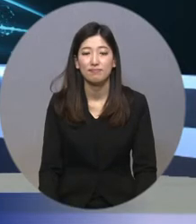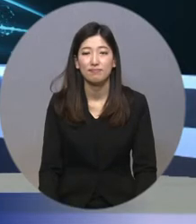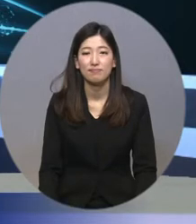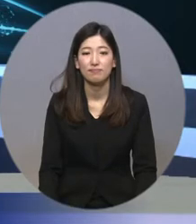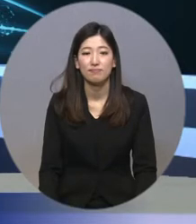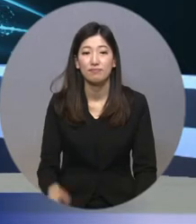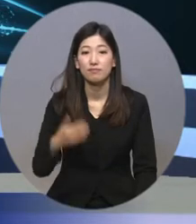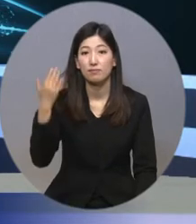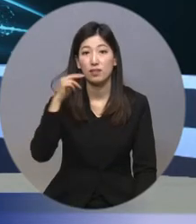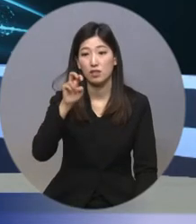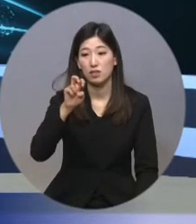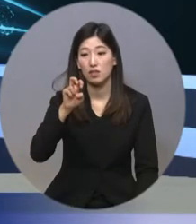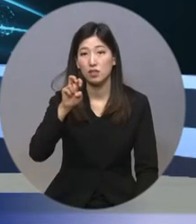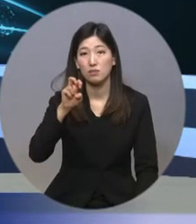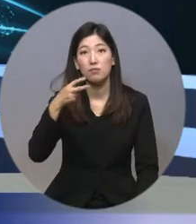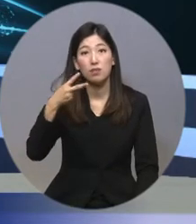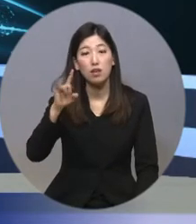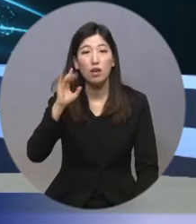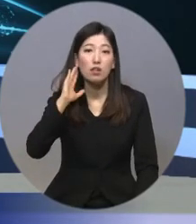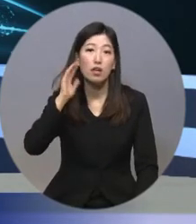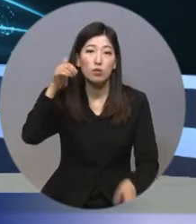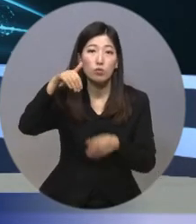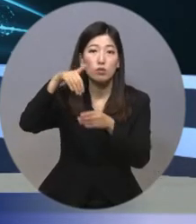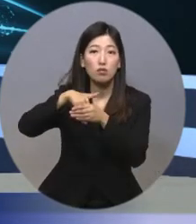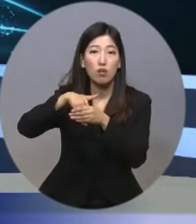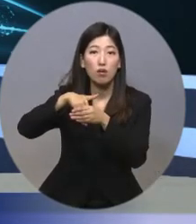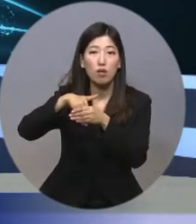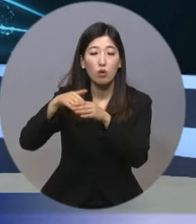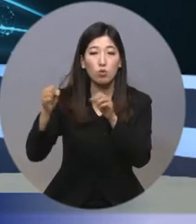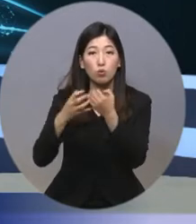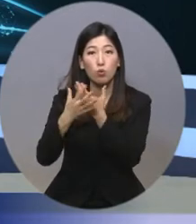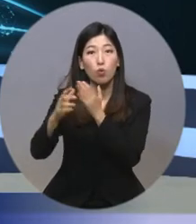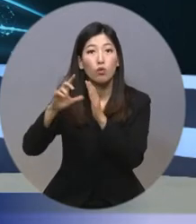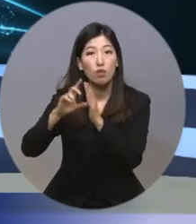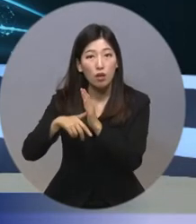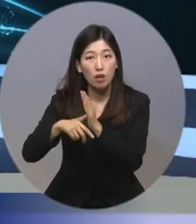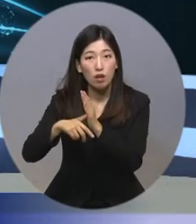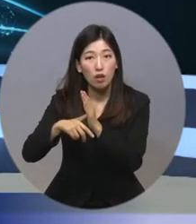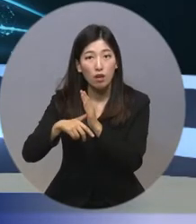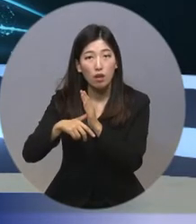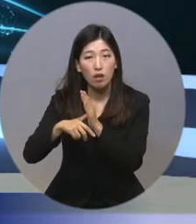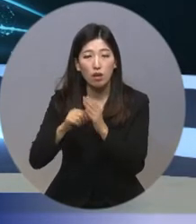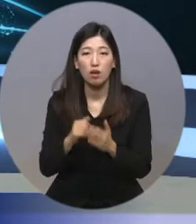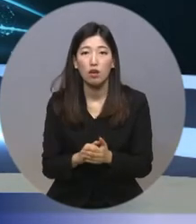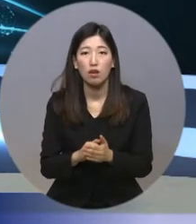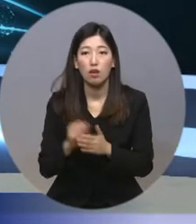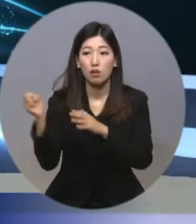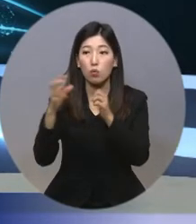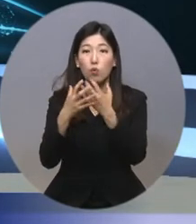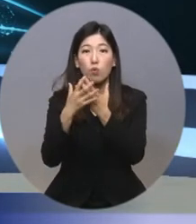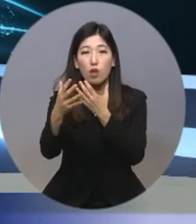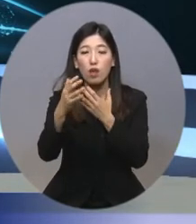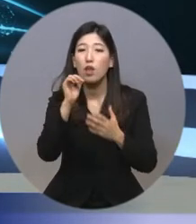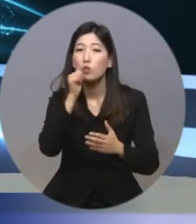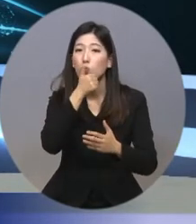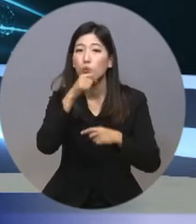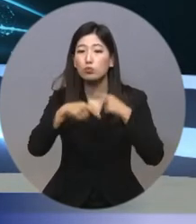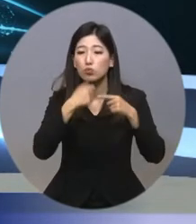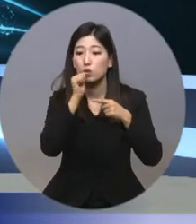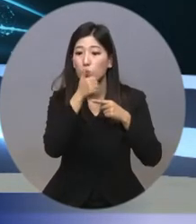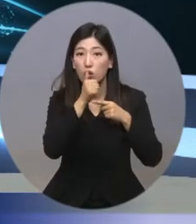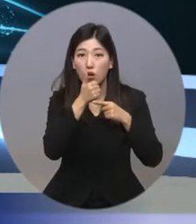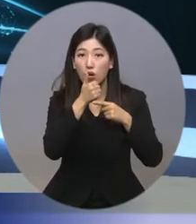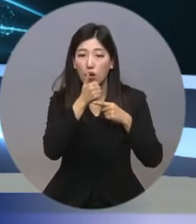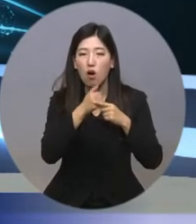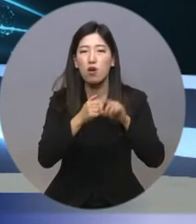지난 제20대 대선 토론 방송에서 토론자별 1대1 수어 통역 서비스를 생방송 중계한 복지TV가